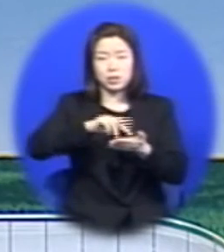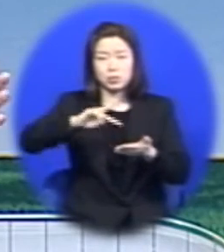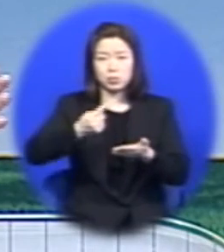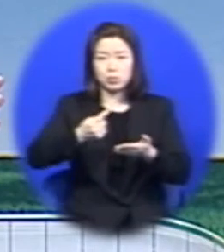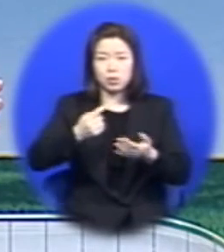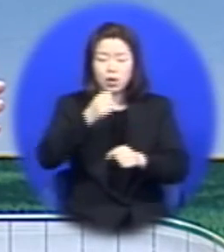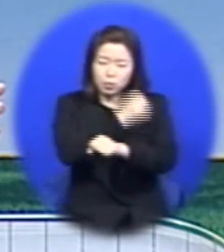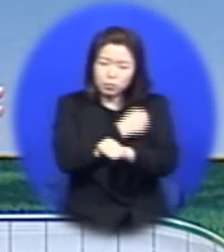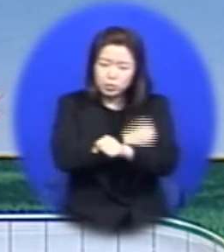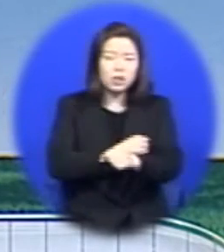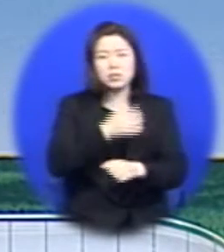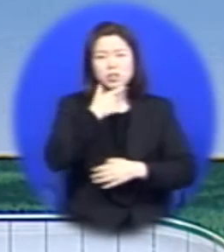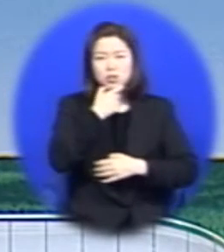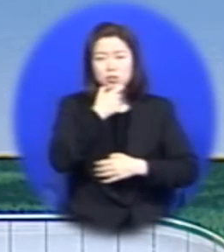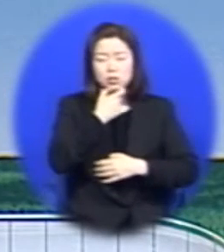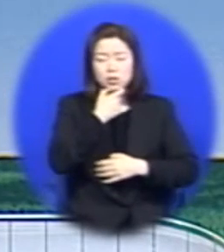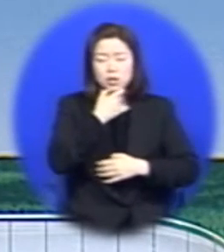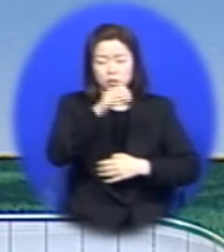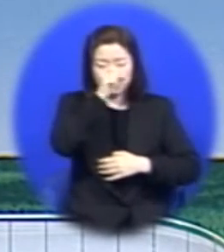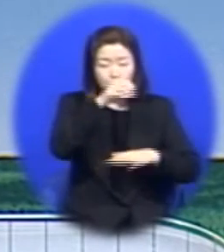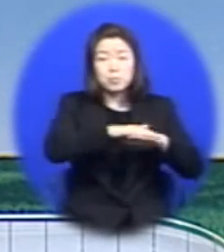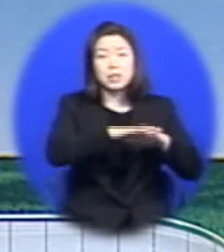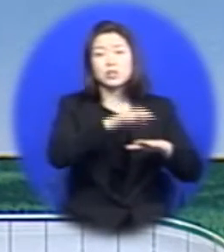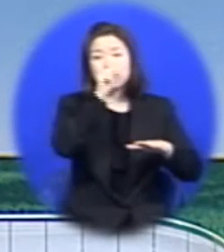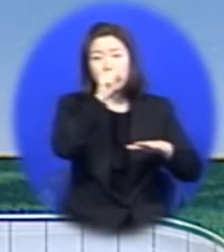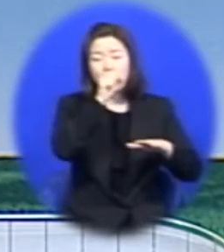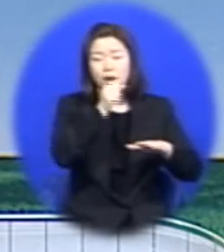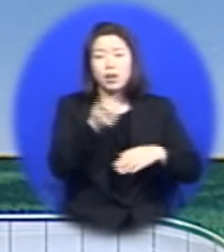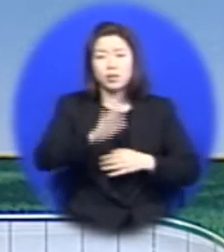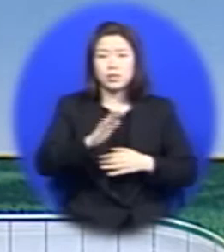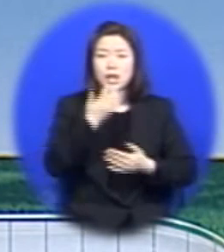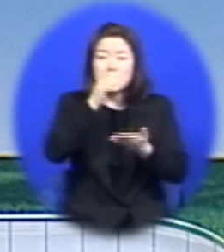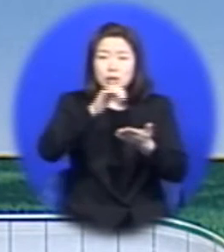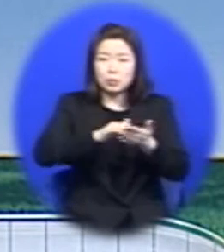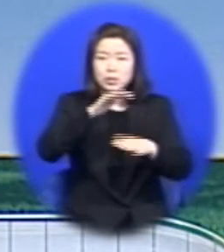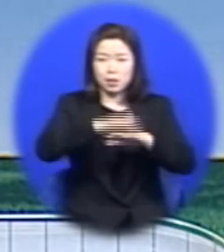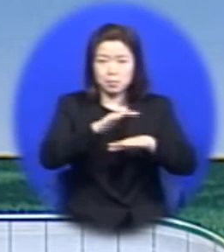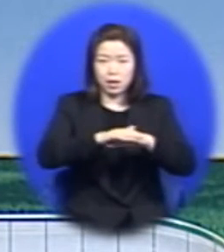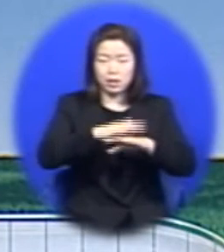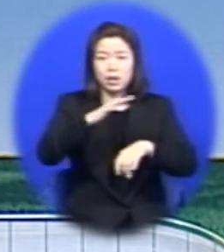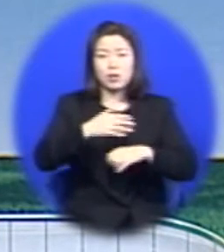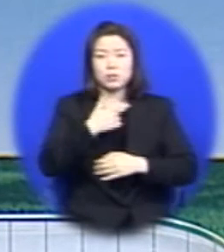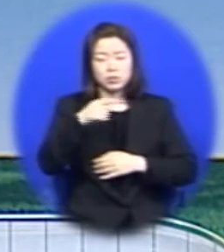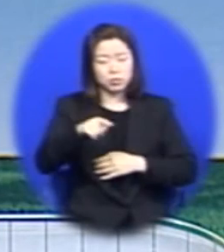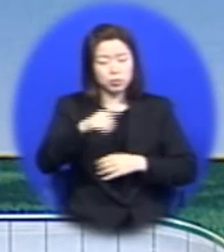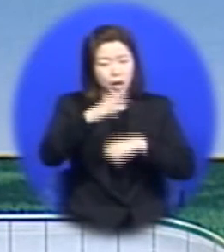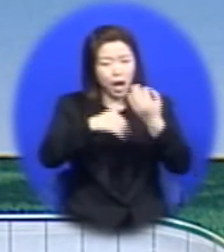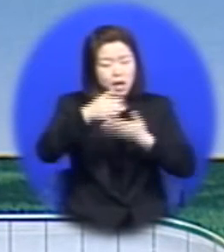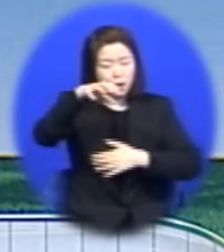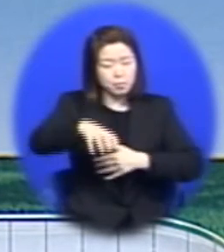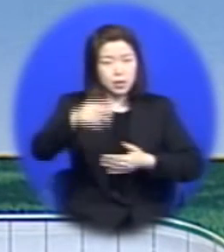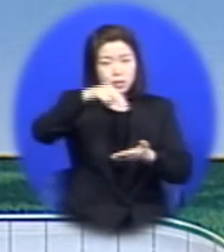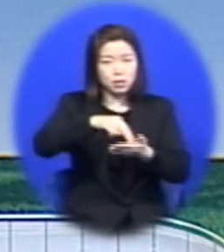옥토밭이 좋아요. 그런데 그때 하나님께서 저에게 하나님 앞에 설 자격이 있는 사람은 돌짝밭을